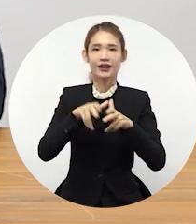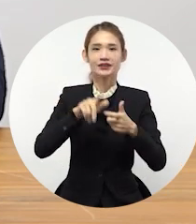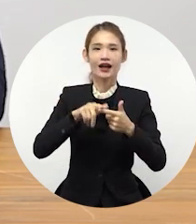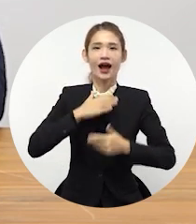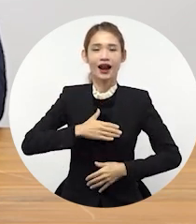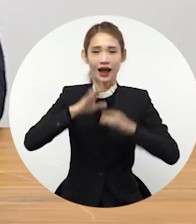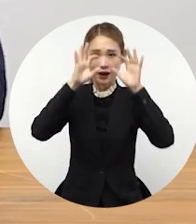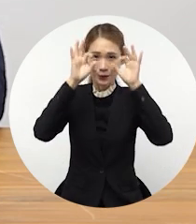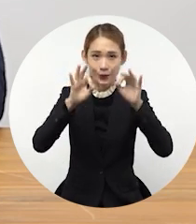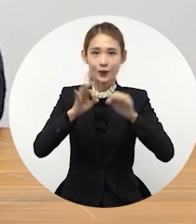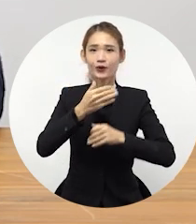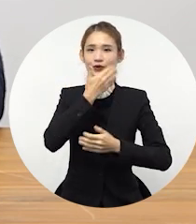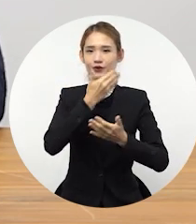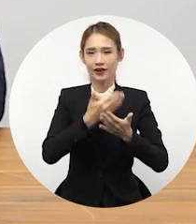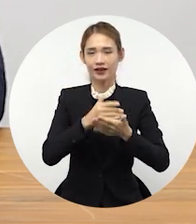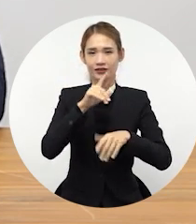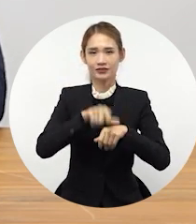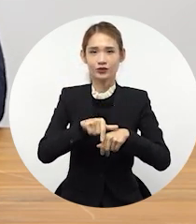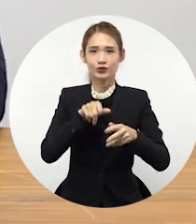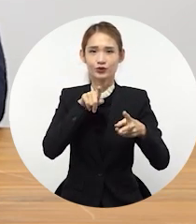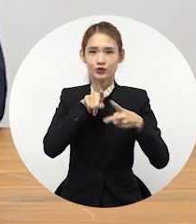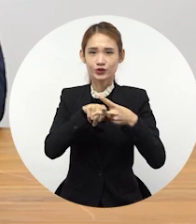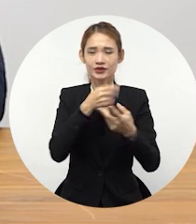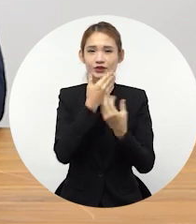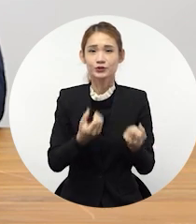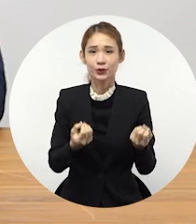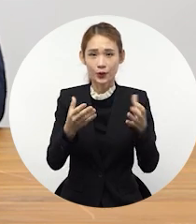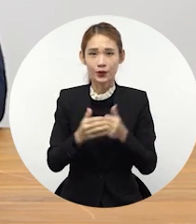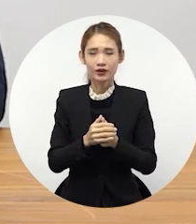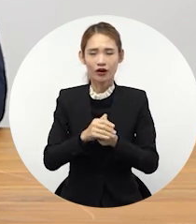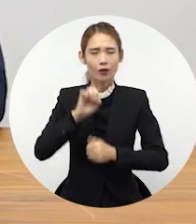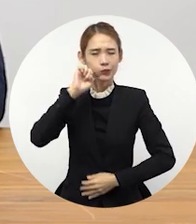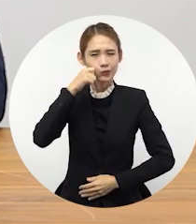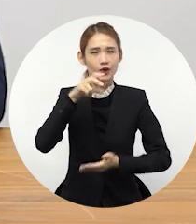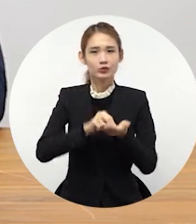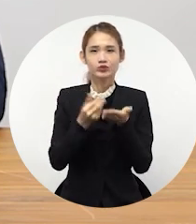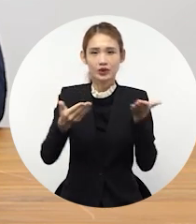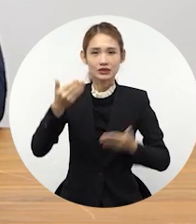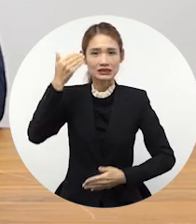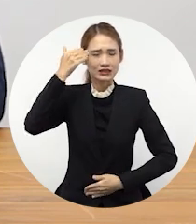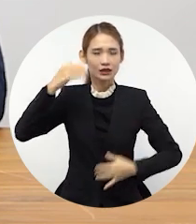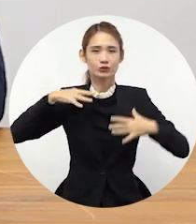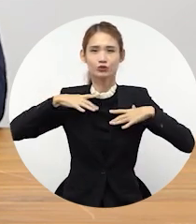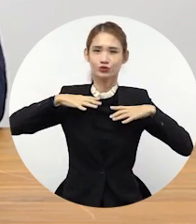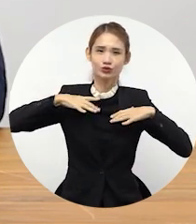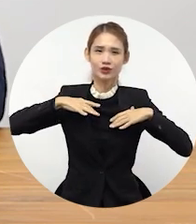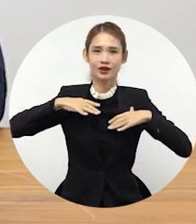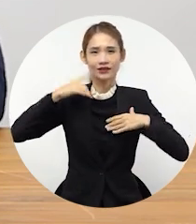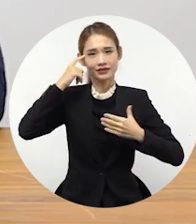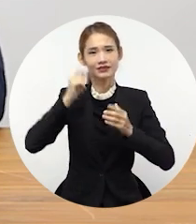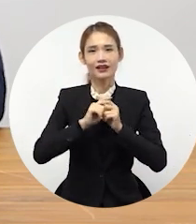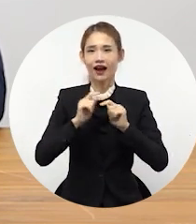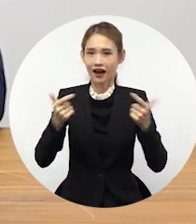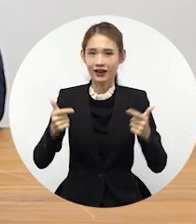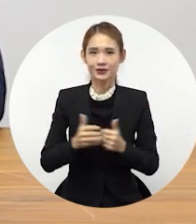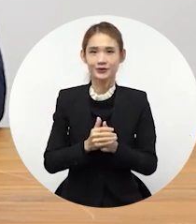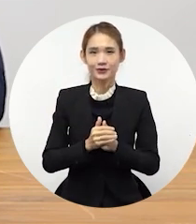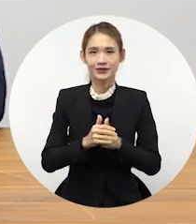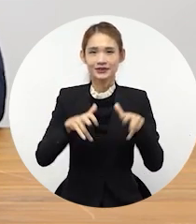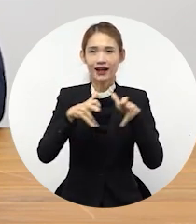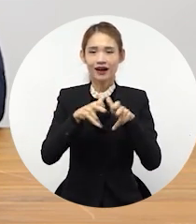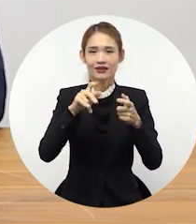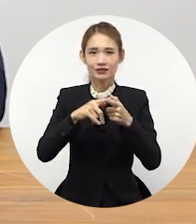잘 알아갔으면 좋겠습니다. 그리고 퀴즈쇼라고 하긴 했지만 네. 이게 막 어렵게 문제를 내고 지식을 뽐내는 이런 시간은 아니에요. 그렇습니다. 이게